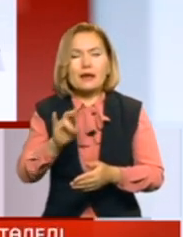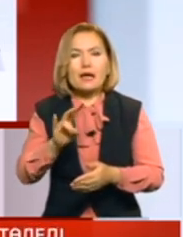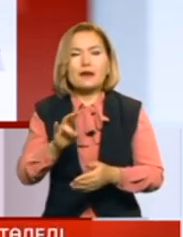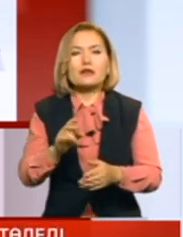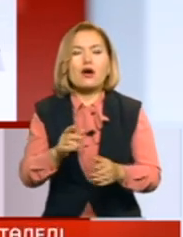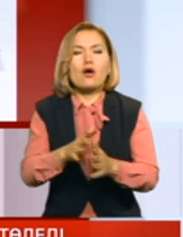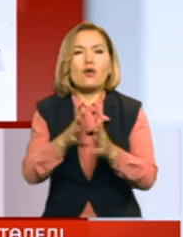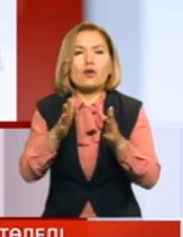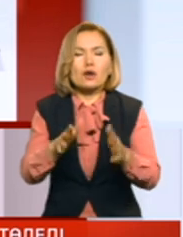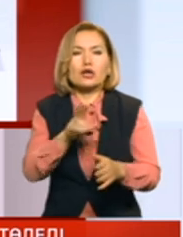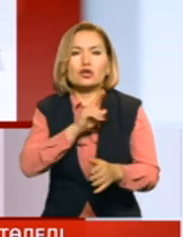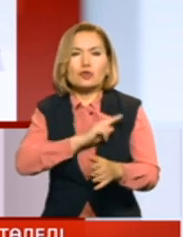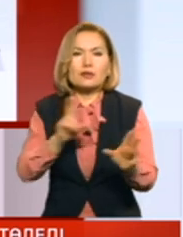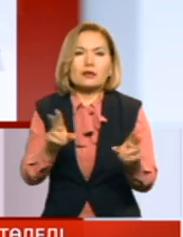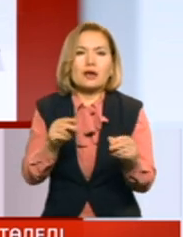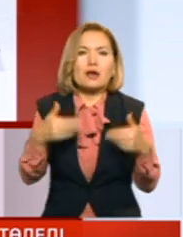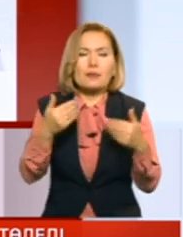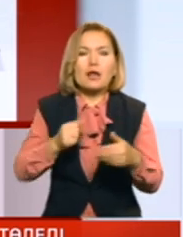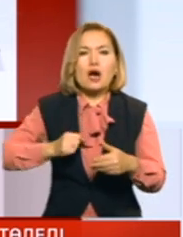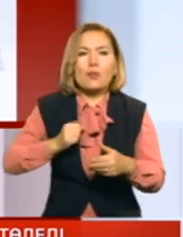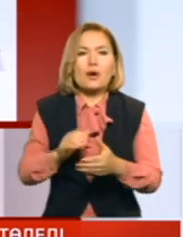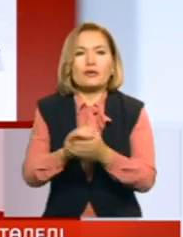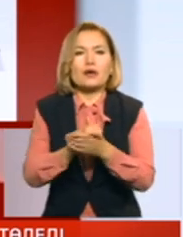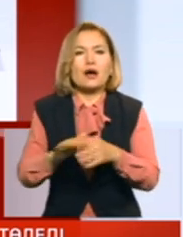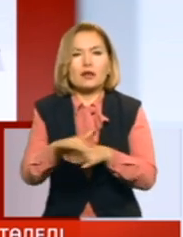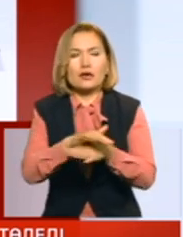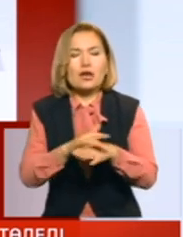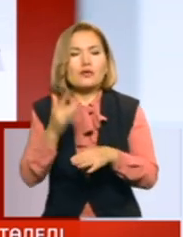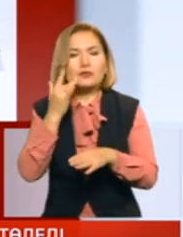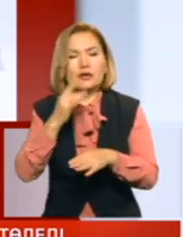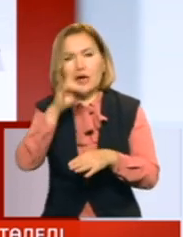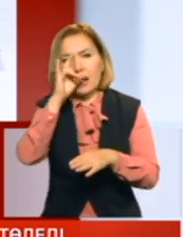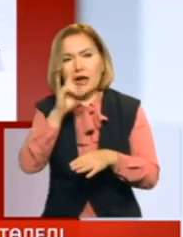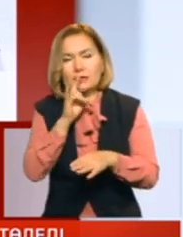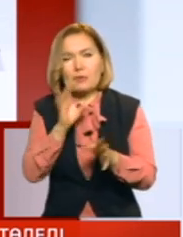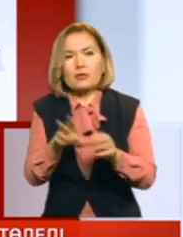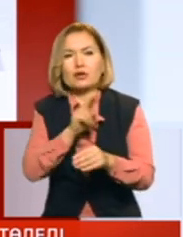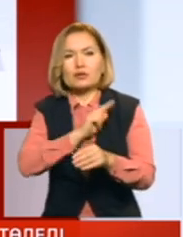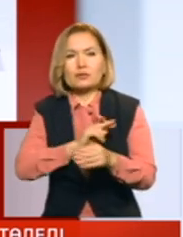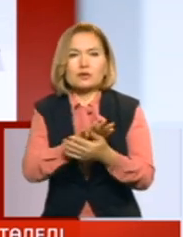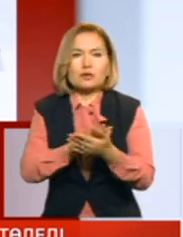қызметіне толайым табыс, ал достыс Аустрия халқына құт береке тіледі.